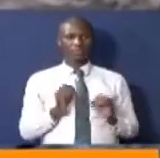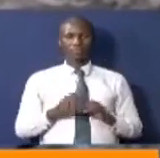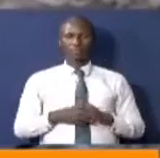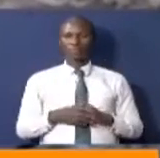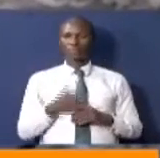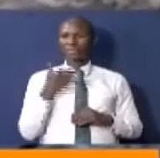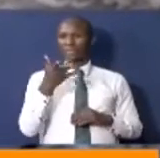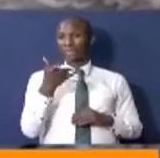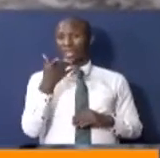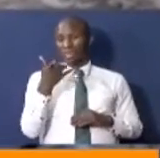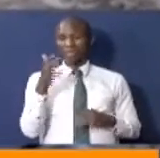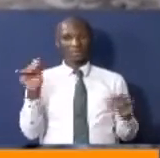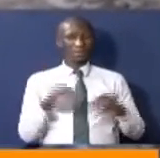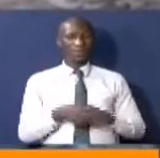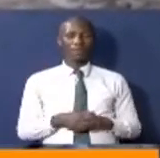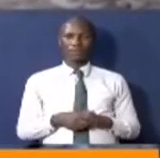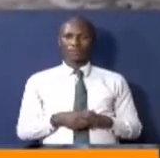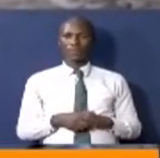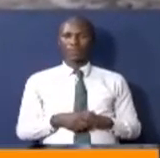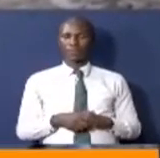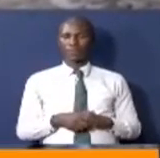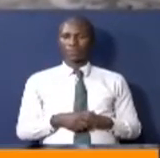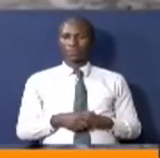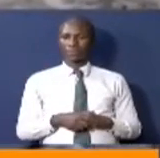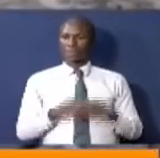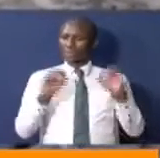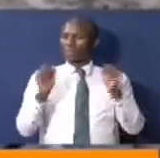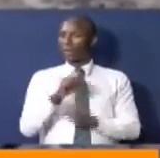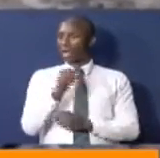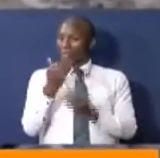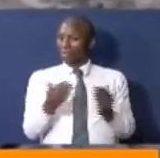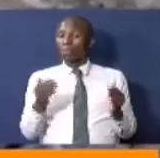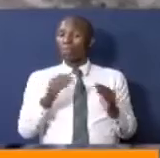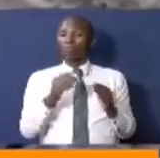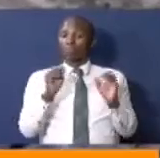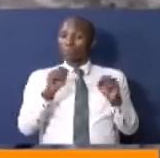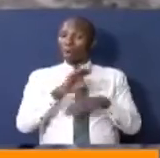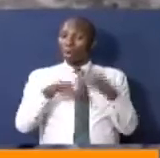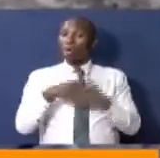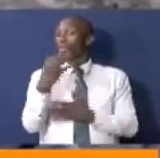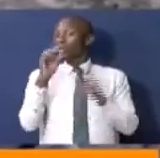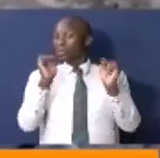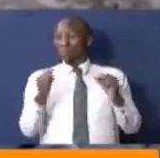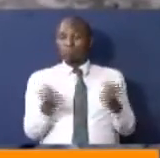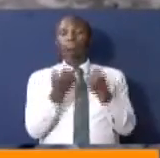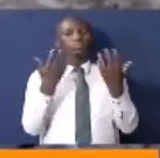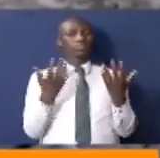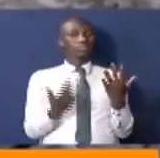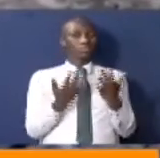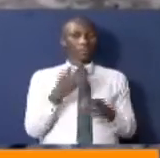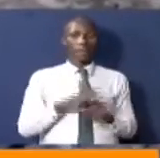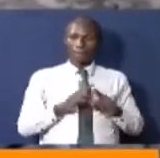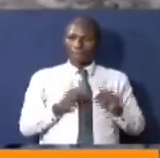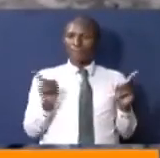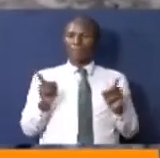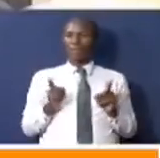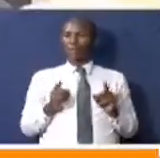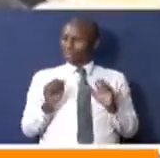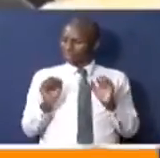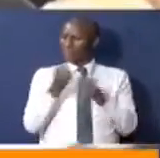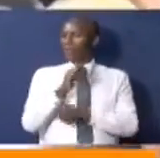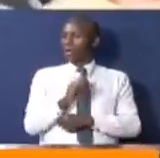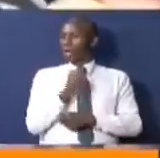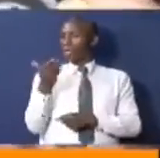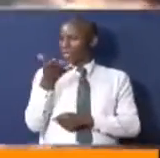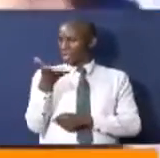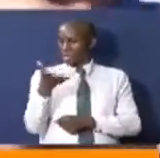Hapo hapo tu. Na ndio aliokoa mtoto mwingine, wangechomeka wote watatu. Lakini akaokoa yule